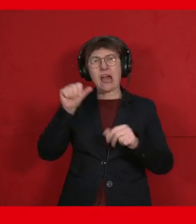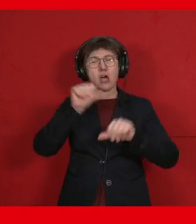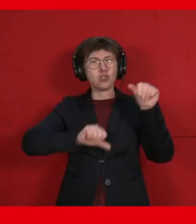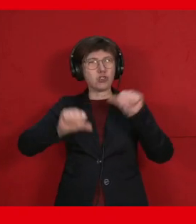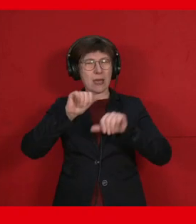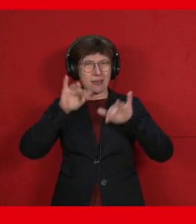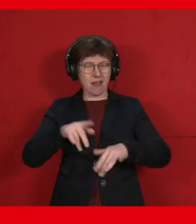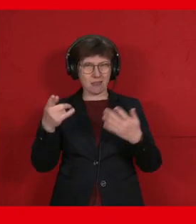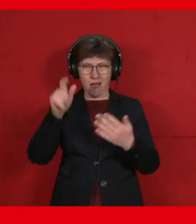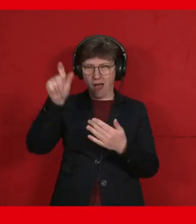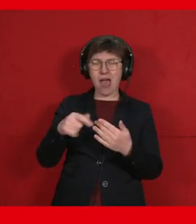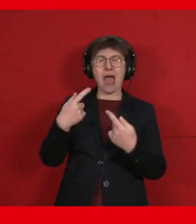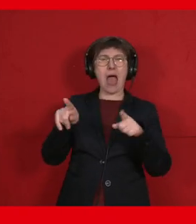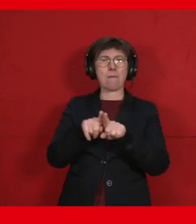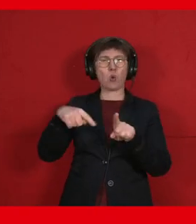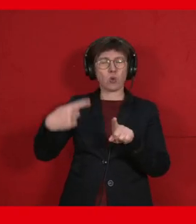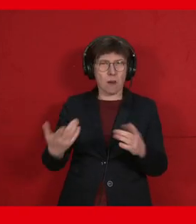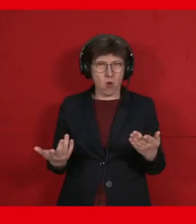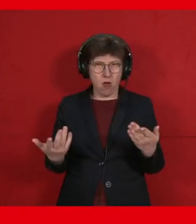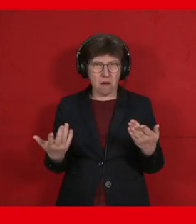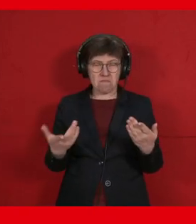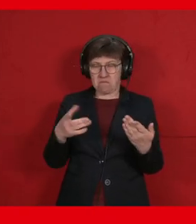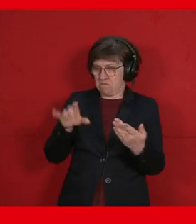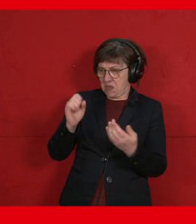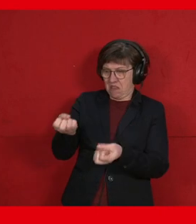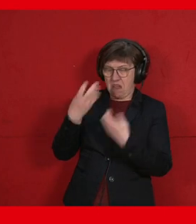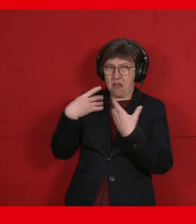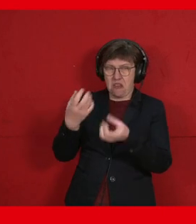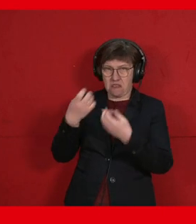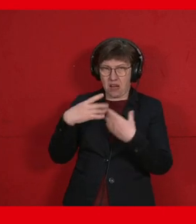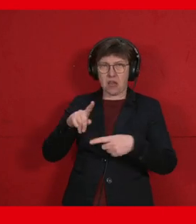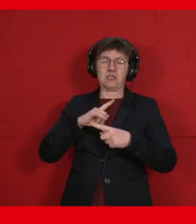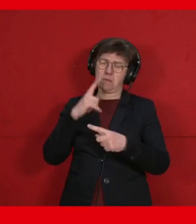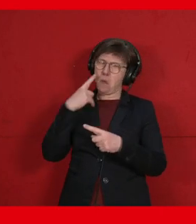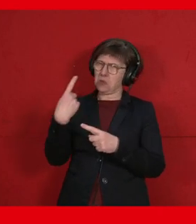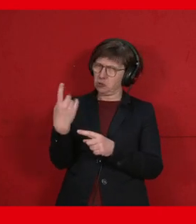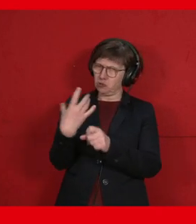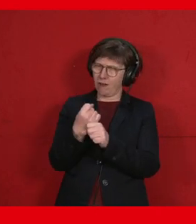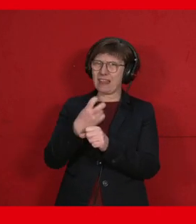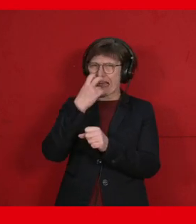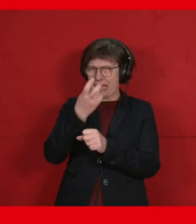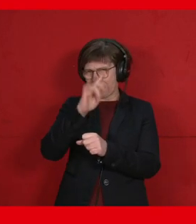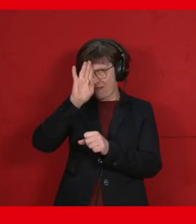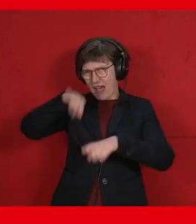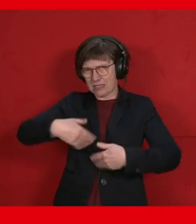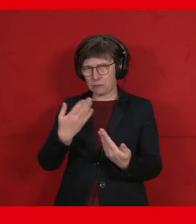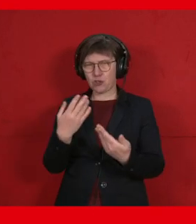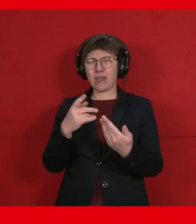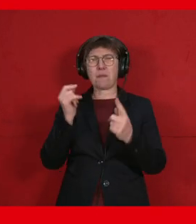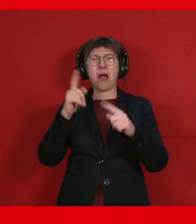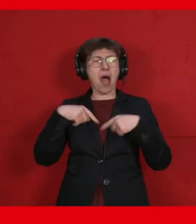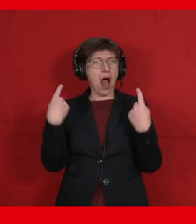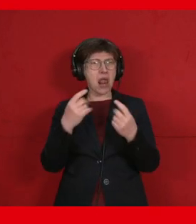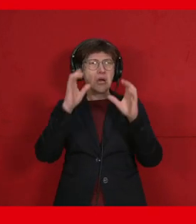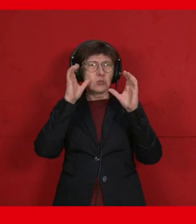Chemiker in der Runde, Herr Brudermüller. Und vielleicht machen Sie uns noch mal, also ich bin davon überzeugt, unsere Gäste wissen natürlich bestens Bescheid, aber vielleicht